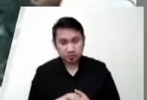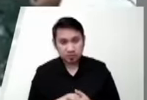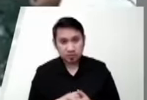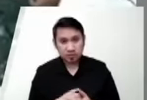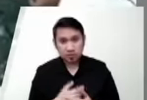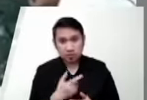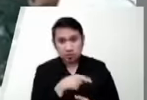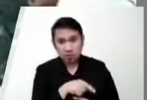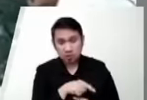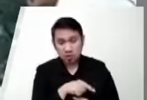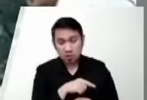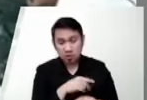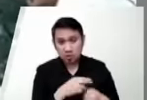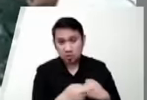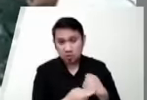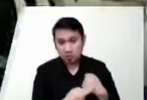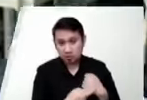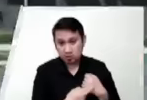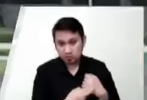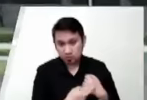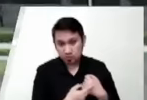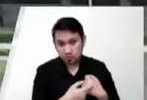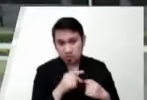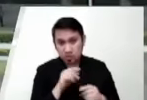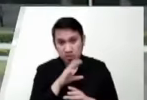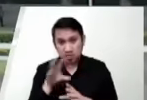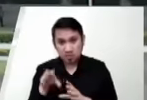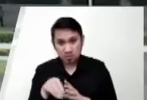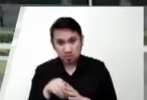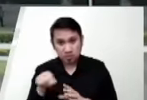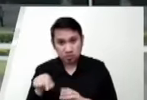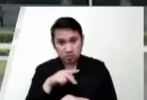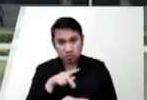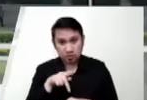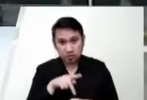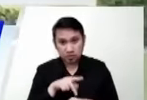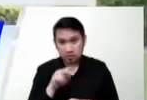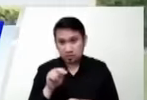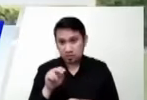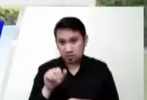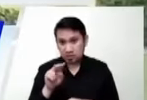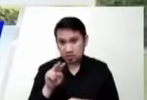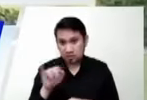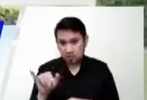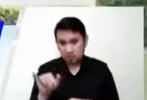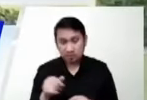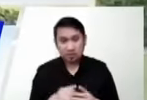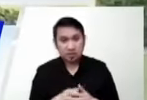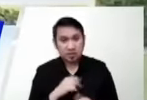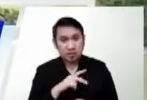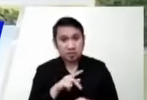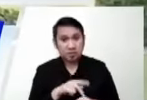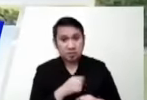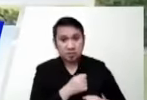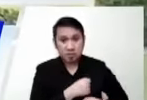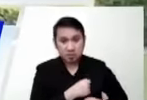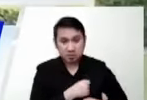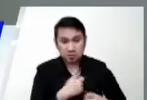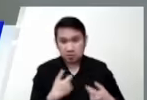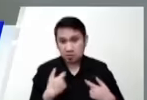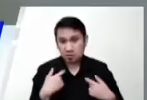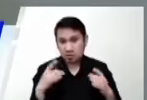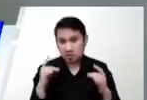ng compliance ng ating Philippine Navy. Pero ang mismong Philippine Army bukod sa dati ng pagtutok sa mga banta ng mga rebelde terorista sa